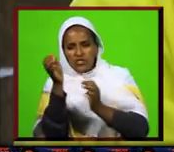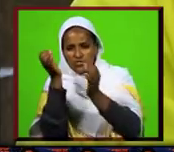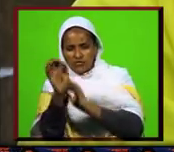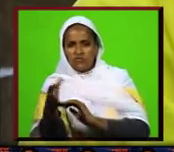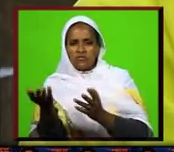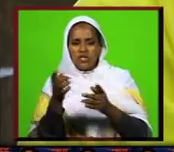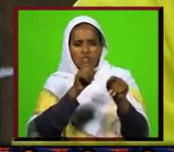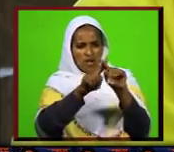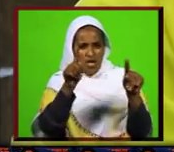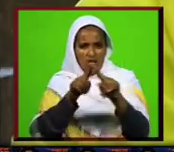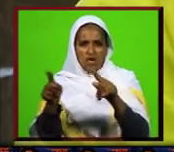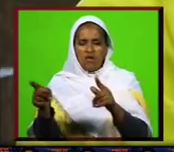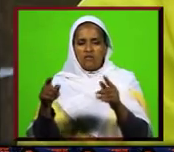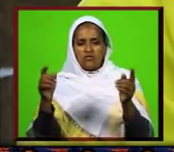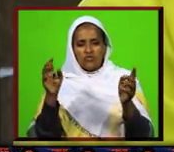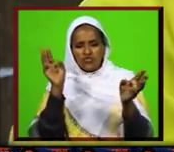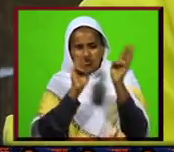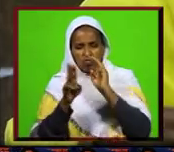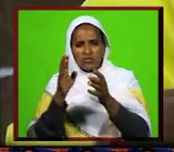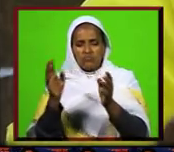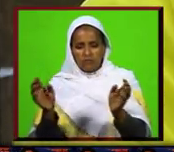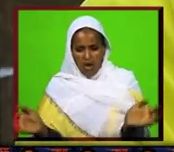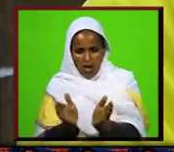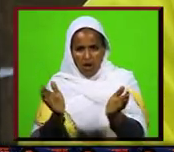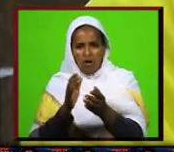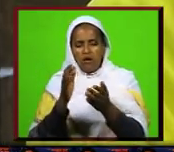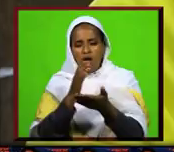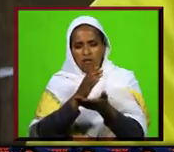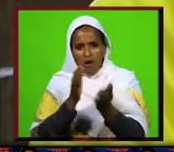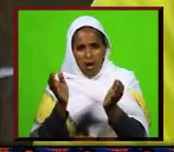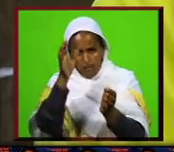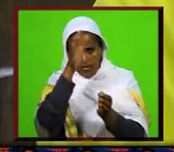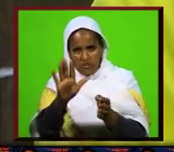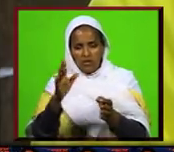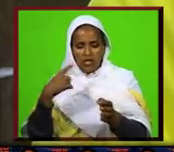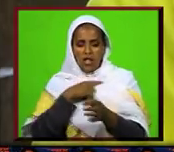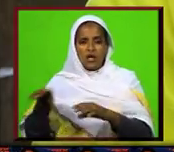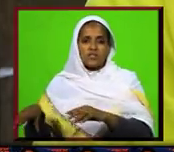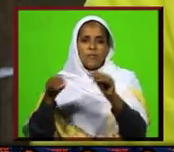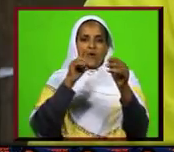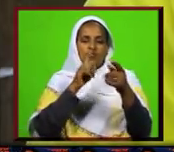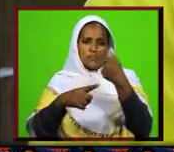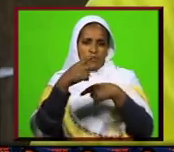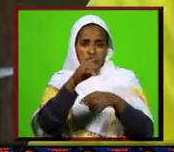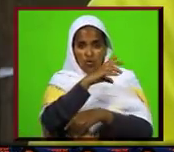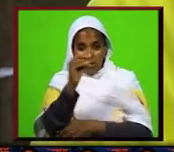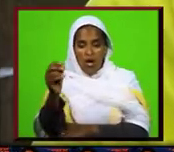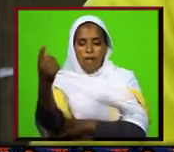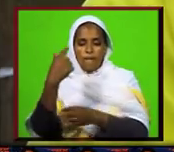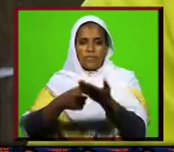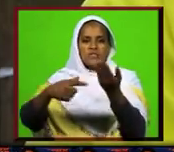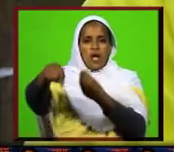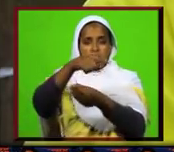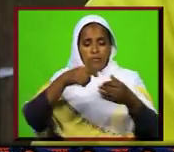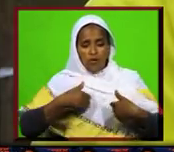ሚረጫቸው የተለያየ እክል ሲገጥማቸው የሚያረጋጉ አባቶች ከዚህ ከኛው ከተማሪ ውስጥ ነው እና የሚወጣው። ይህንን